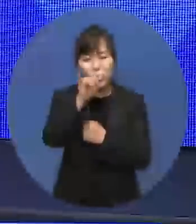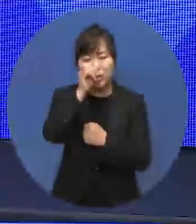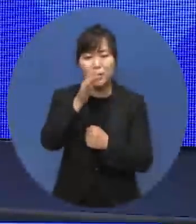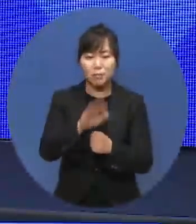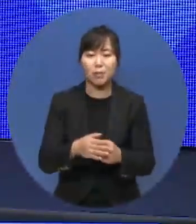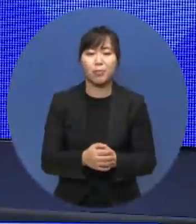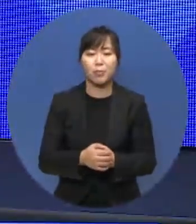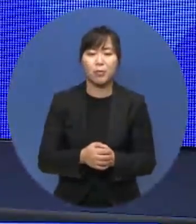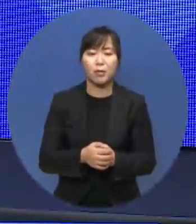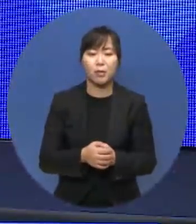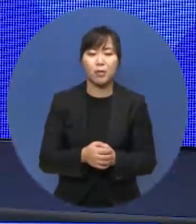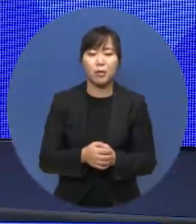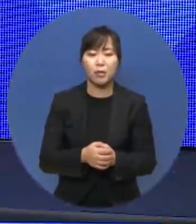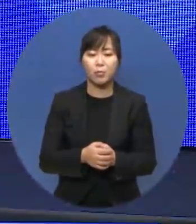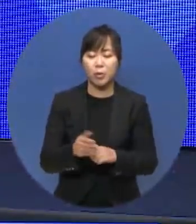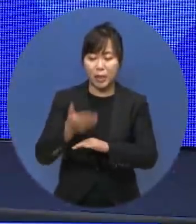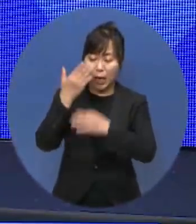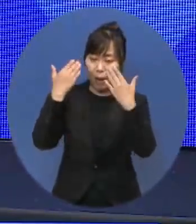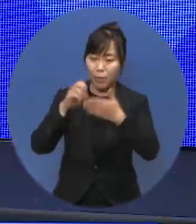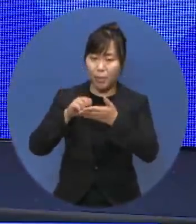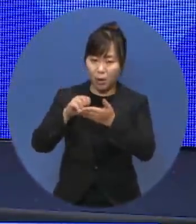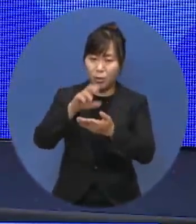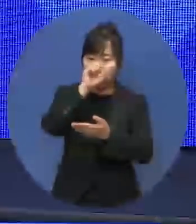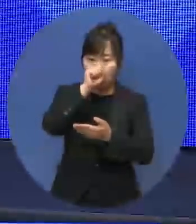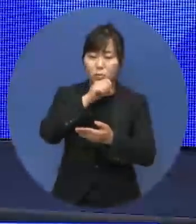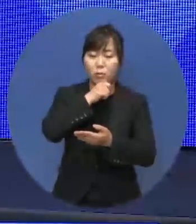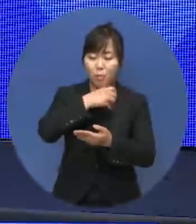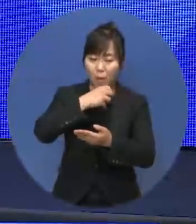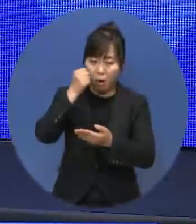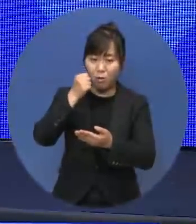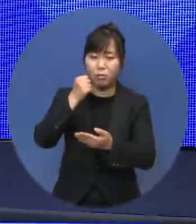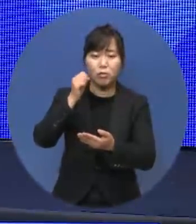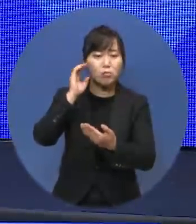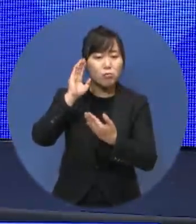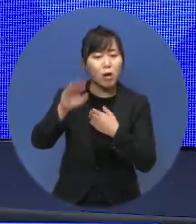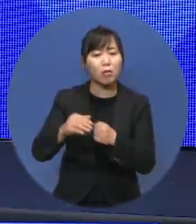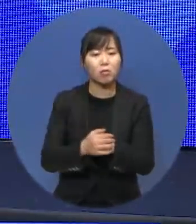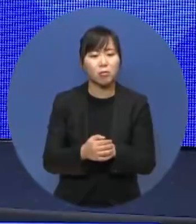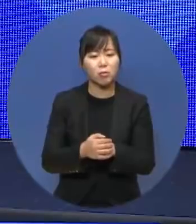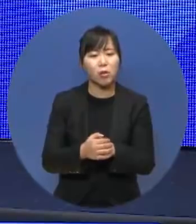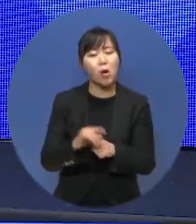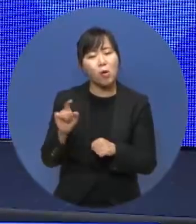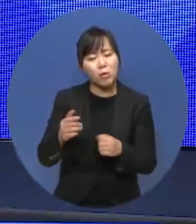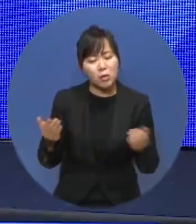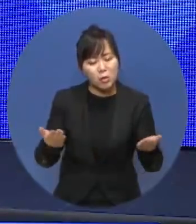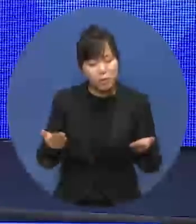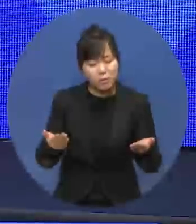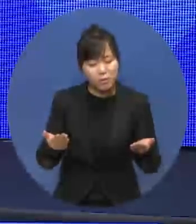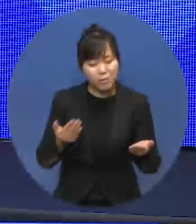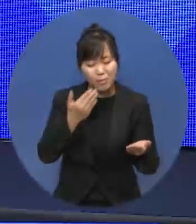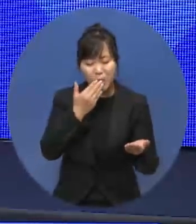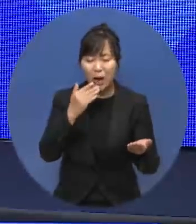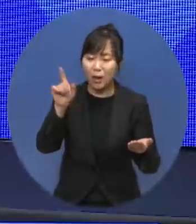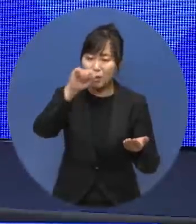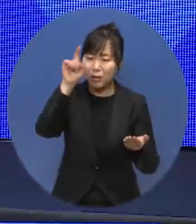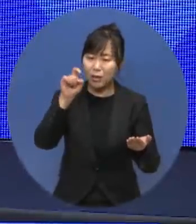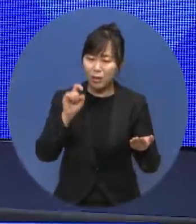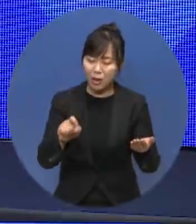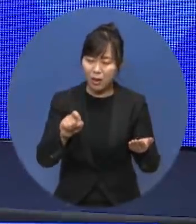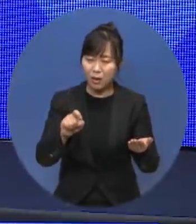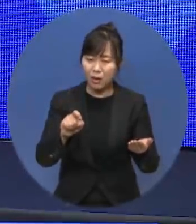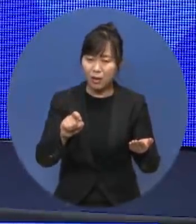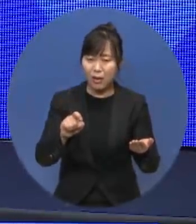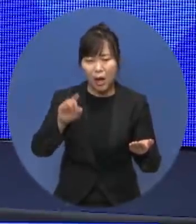있으시겠지만 상급 학교에 진학을 하고 좋은 성적을 거두고 뭐 한 다음에 내가 어떤 일을 할 수 있을까라는